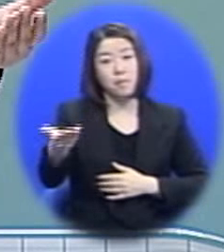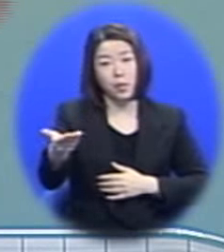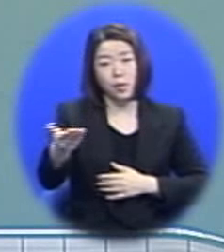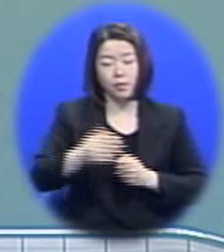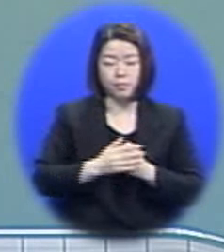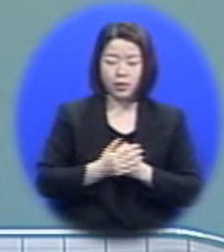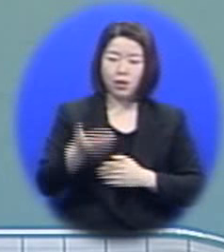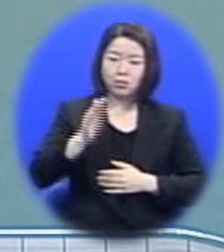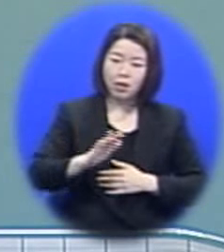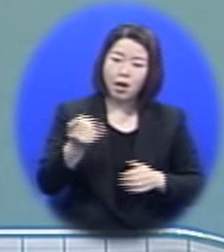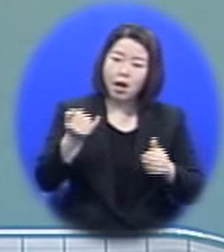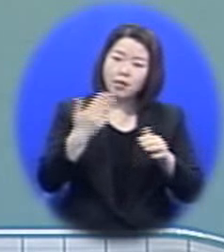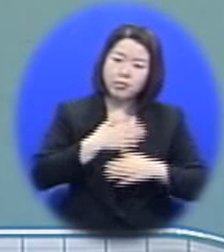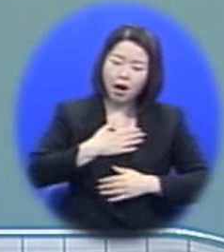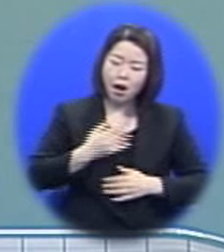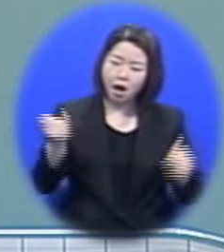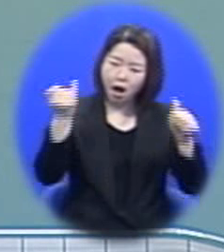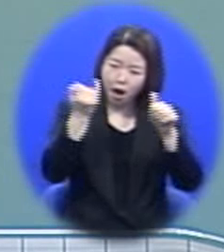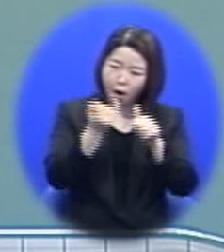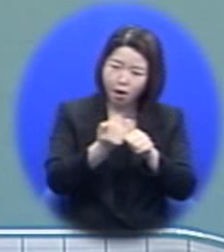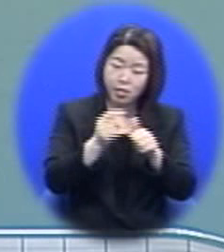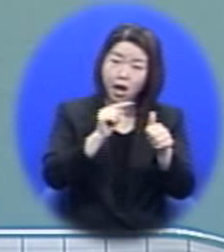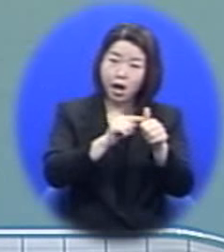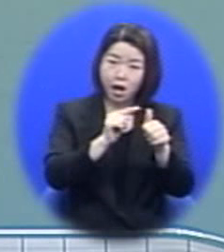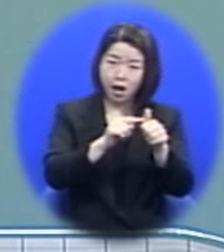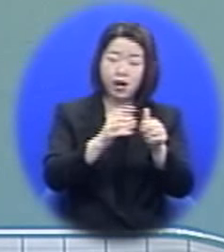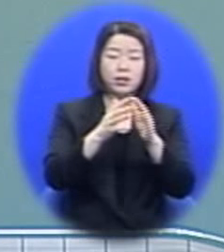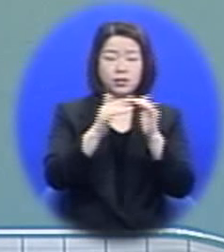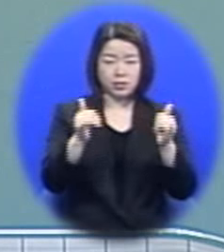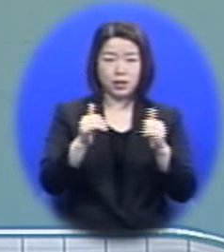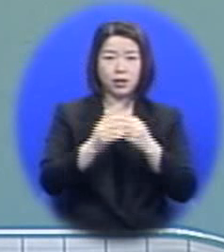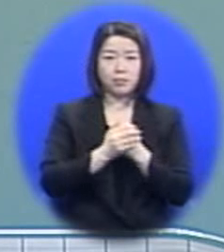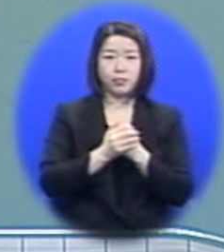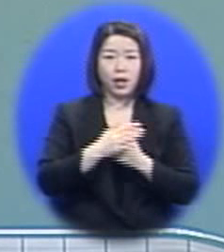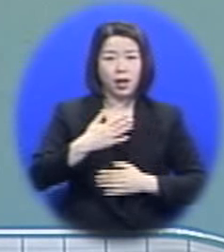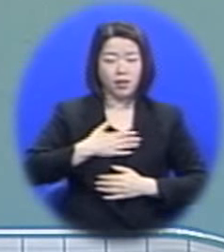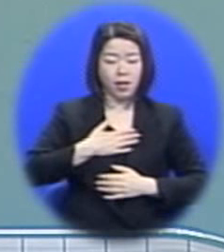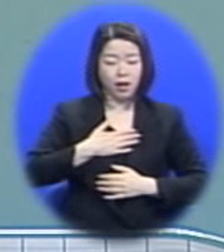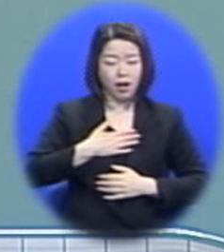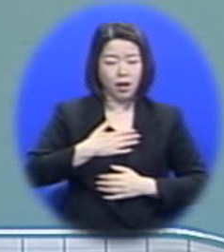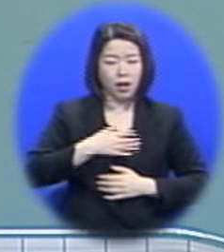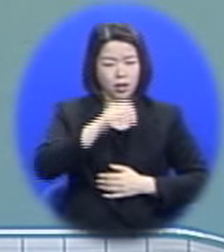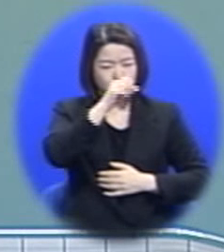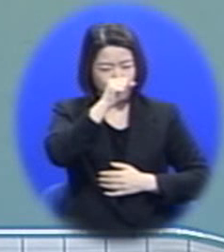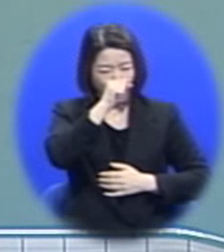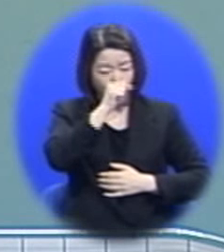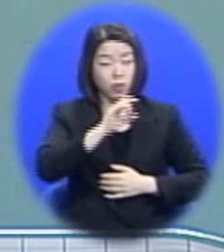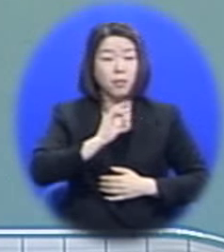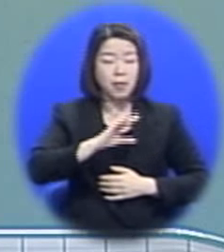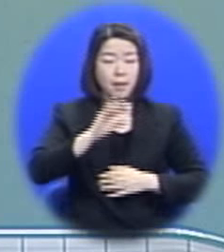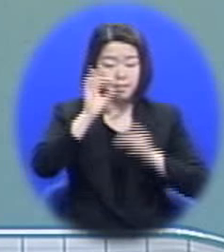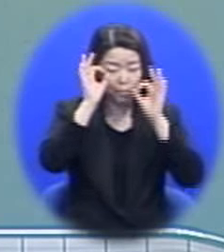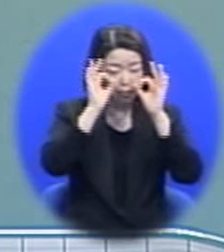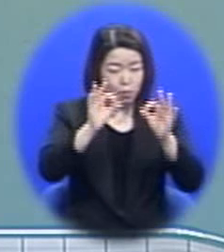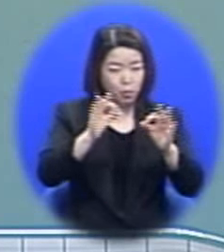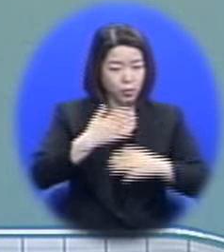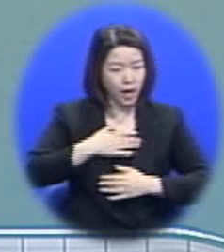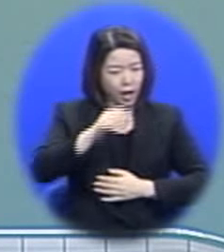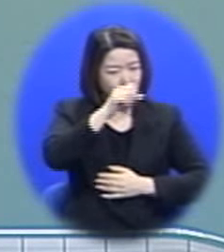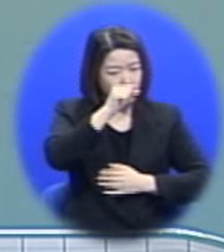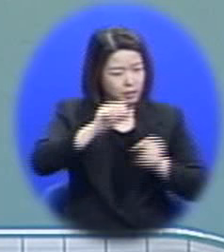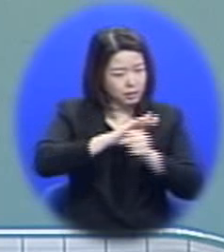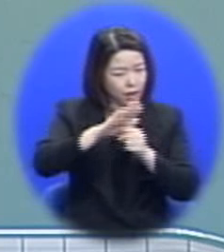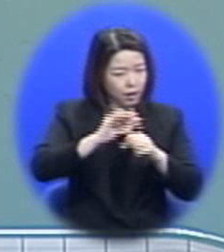나랑 결혼하겠다는이 신랑되는 사람이 내가 좋은 것만 보고 나 좋아하는 거 아닐까? 결혼하고 난